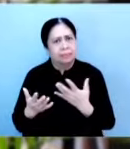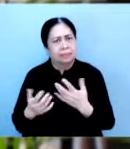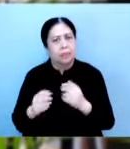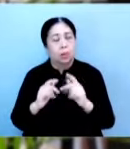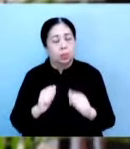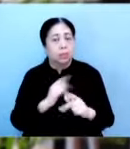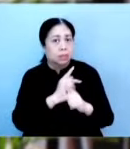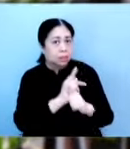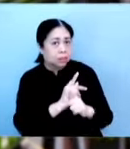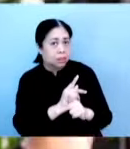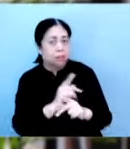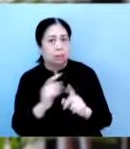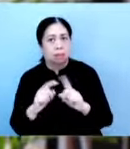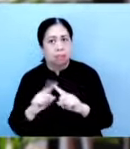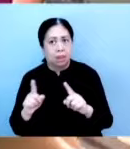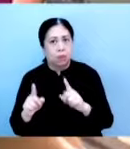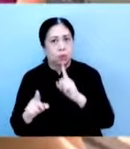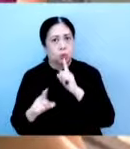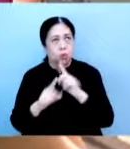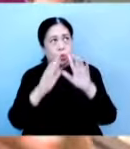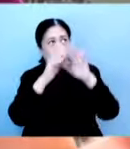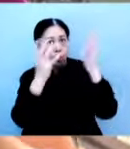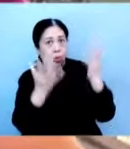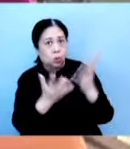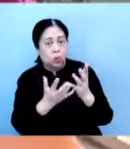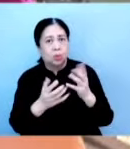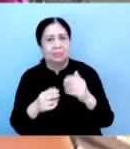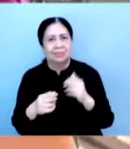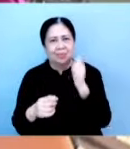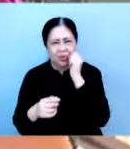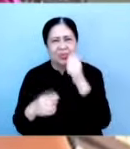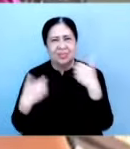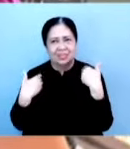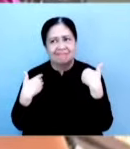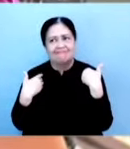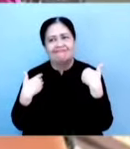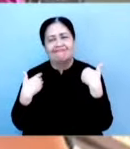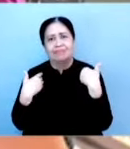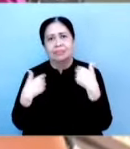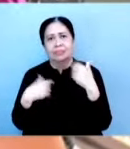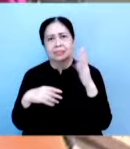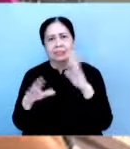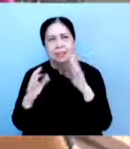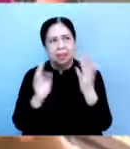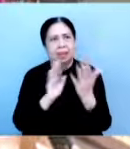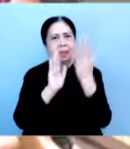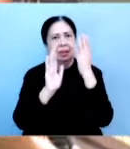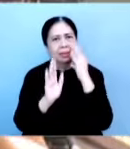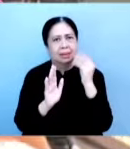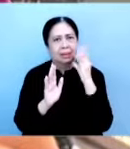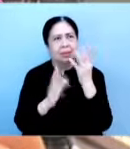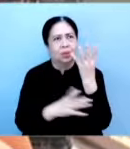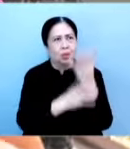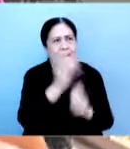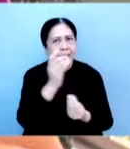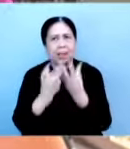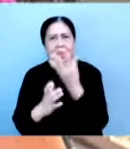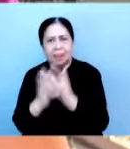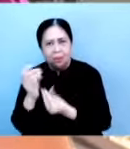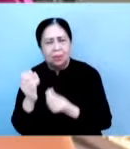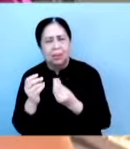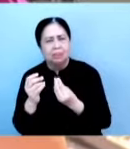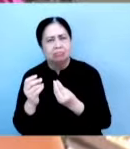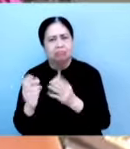m sa totoong mundo laging meron silang mae-encounter na pagkawala or loss